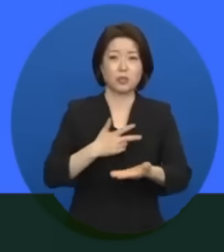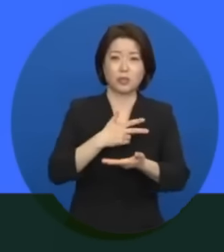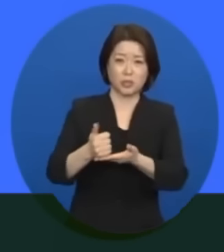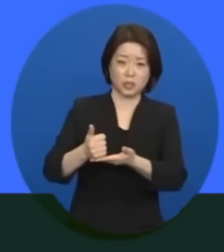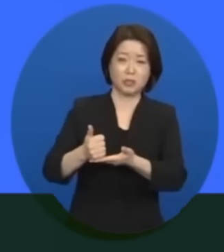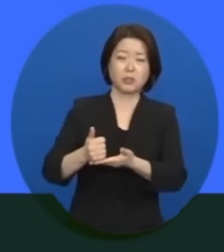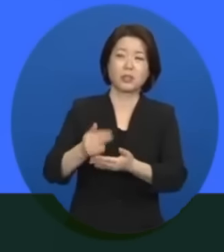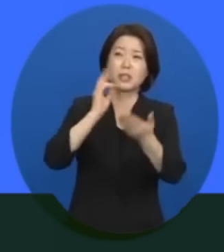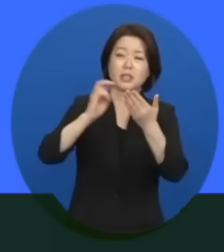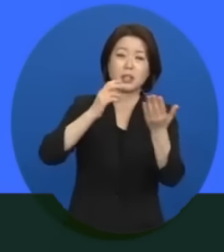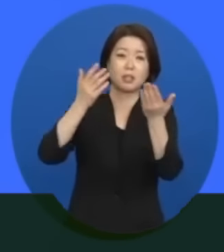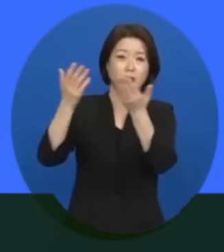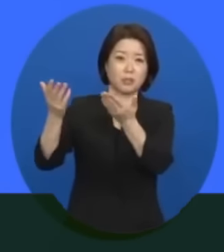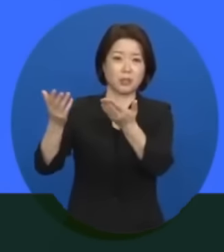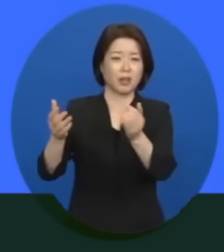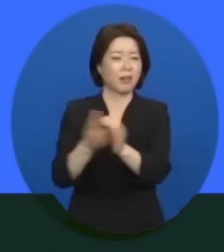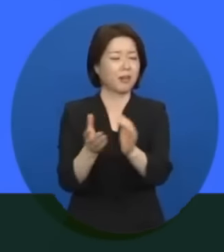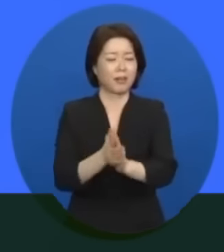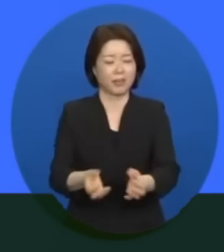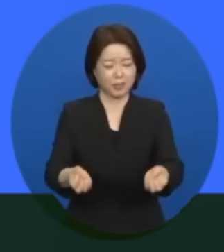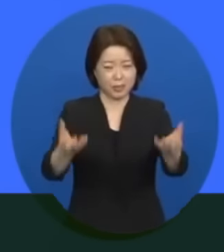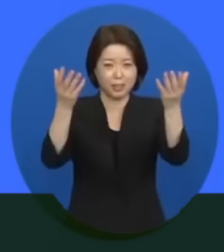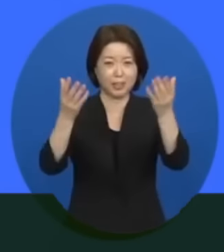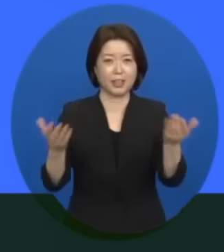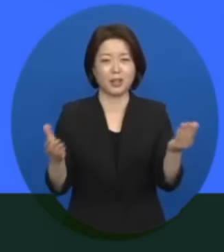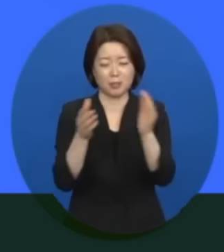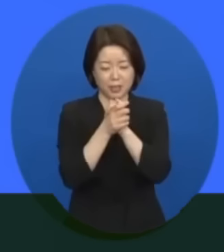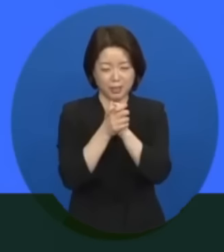주님을 찬양합니다 할렐루야